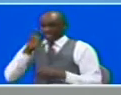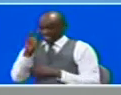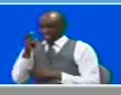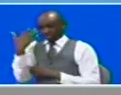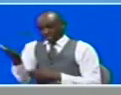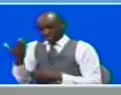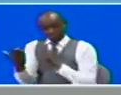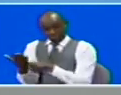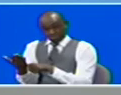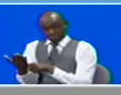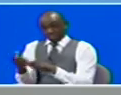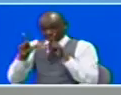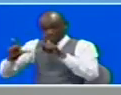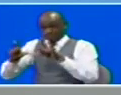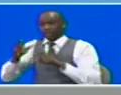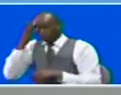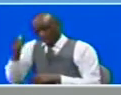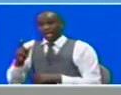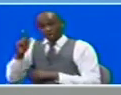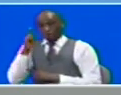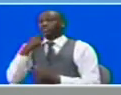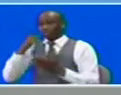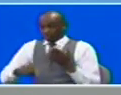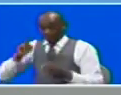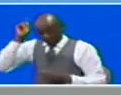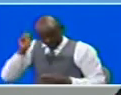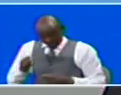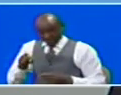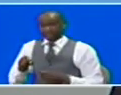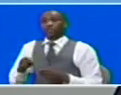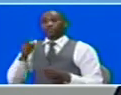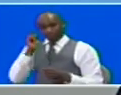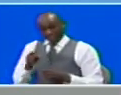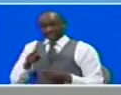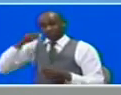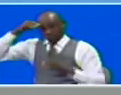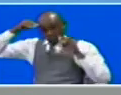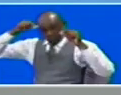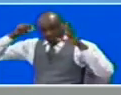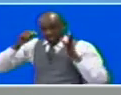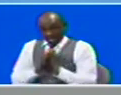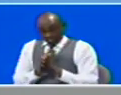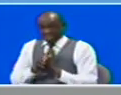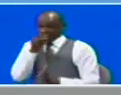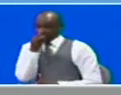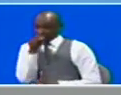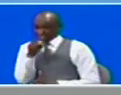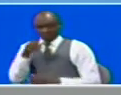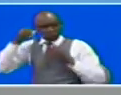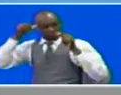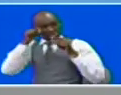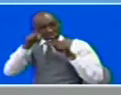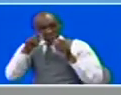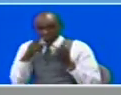hivi kwa sababu sheria imesema ya kwamba lazima uwe umeweza kuhitimu. Hiyo kuhitimu ni